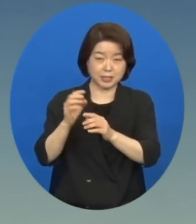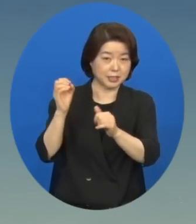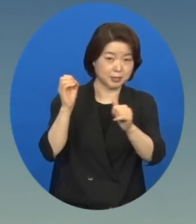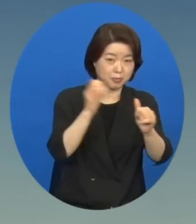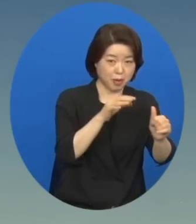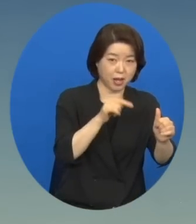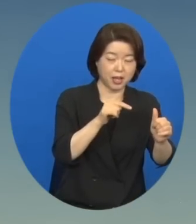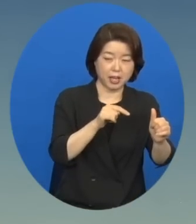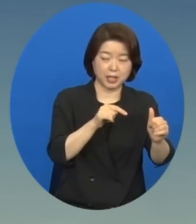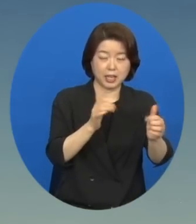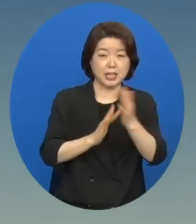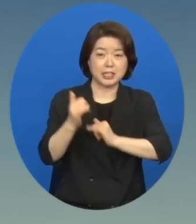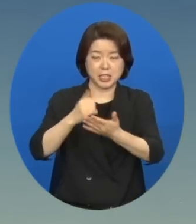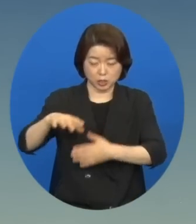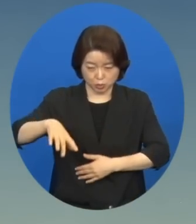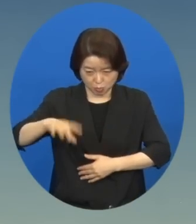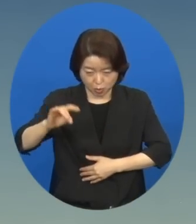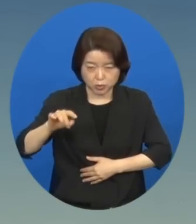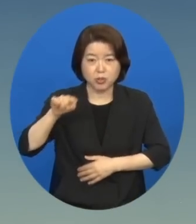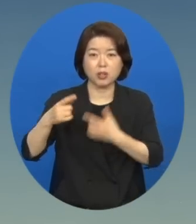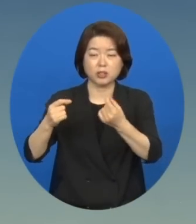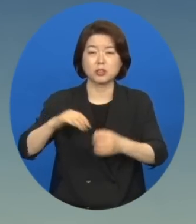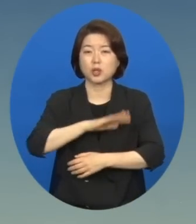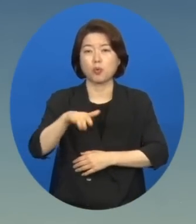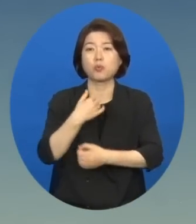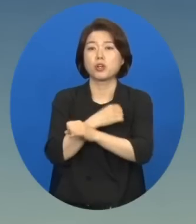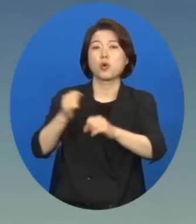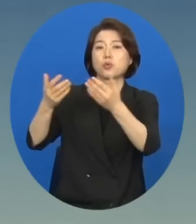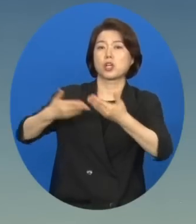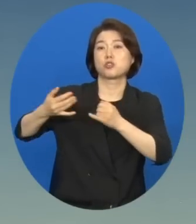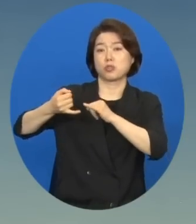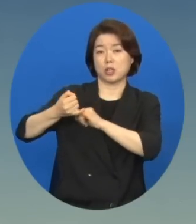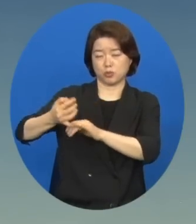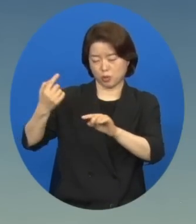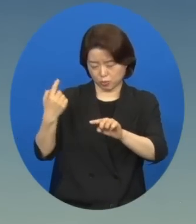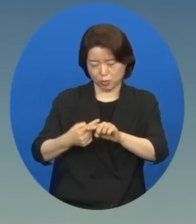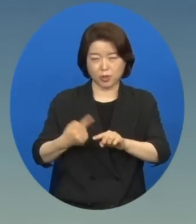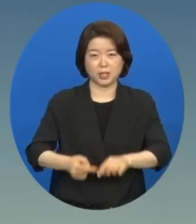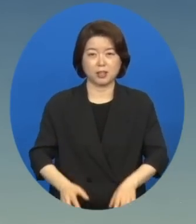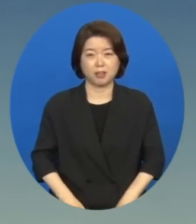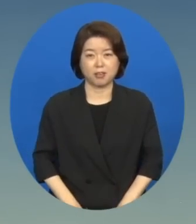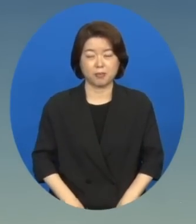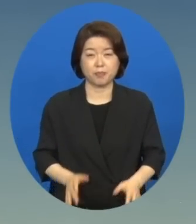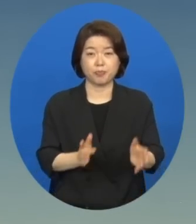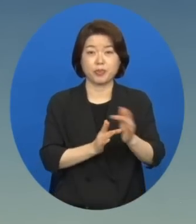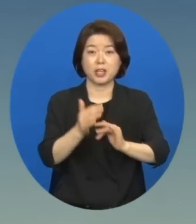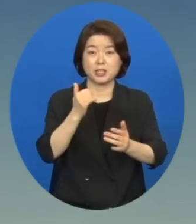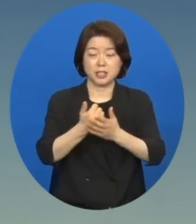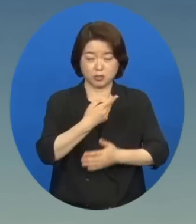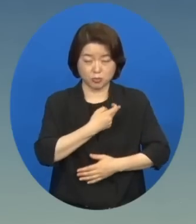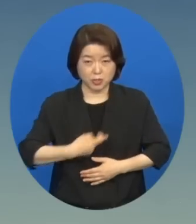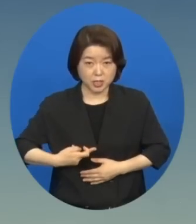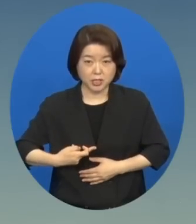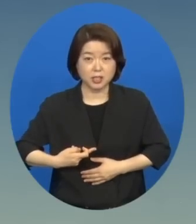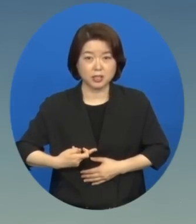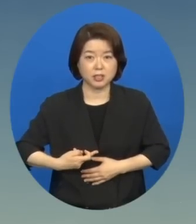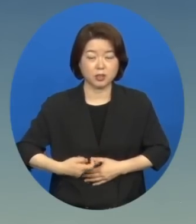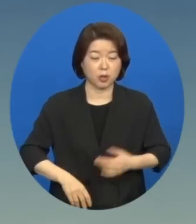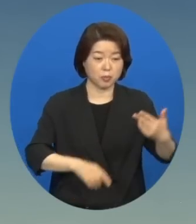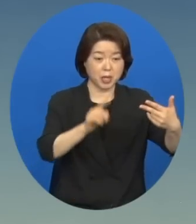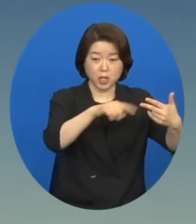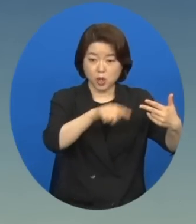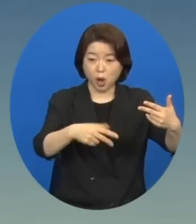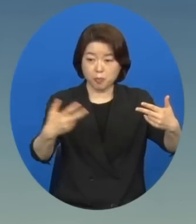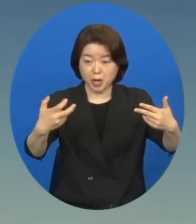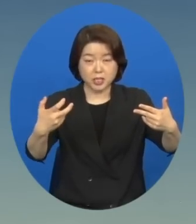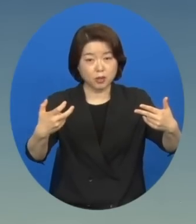예수님이 먼저는 우리를 그렇게 용서하시겠다고 하는 약속인 거예요. 예수님께서 제자들에게